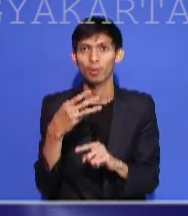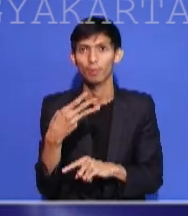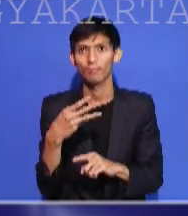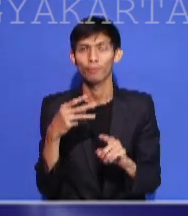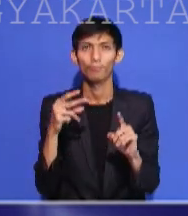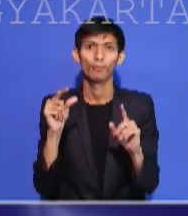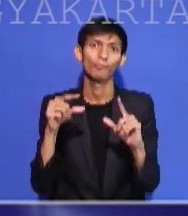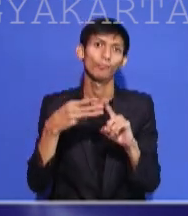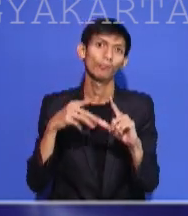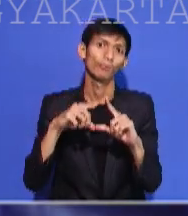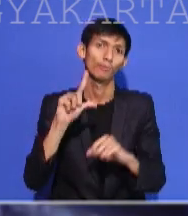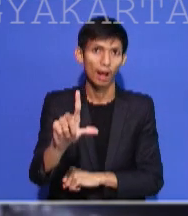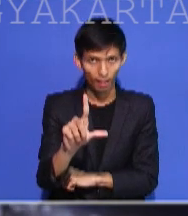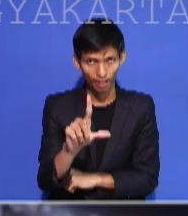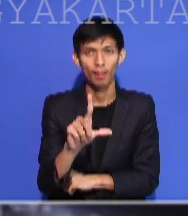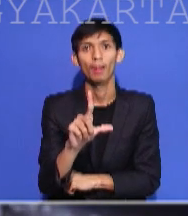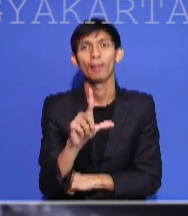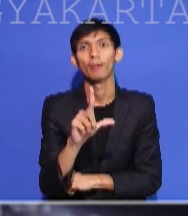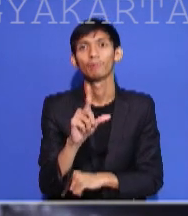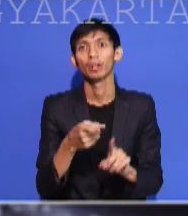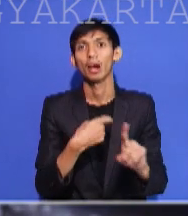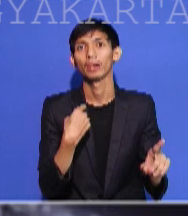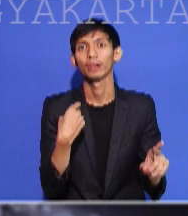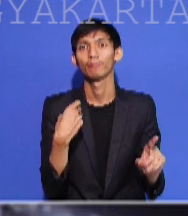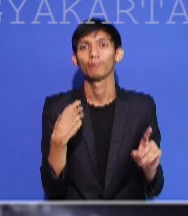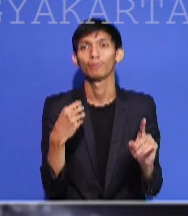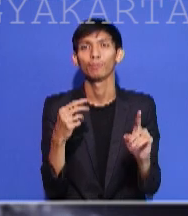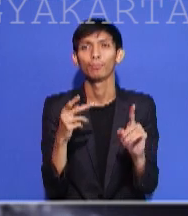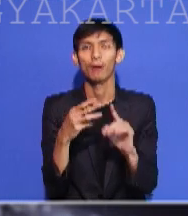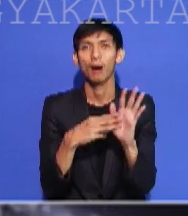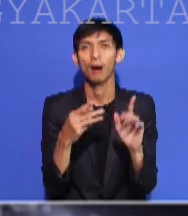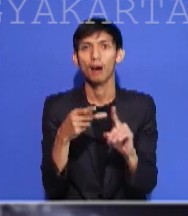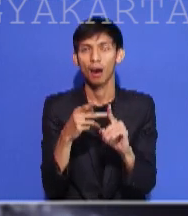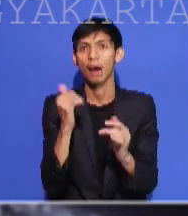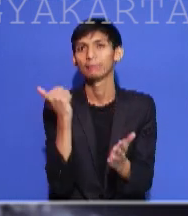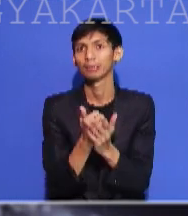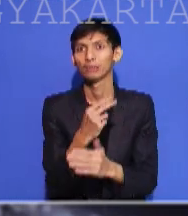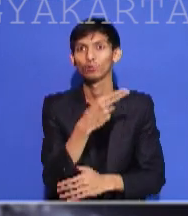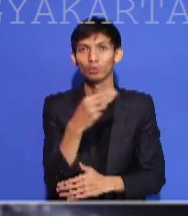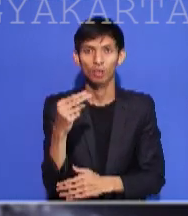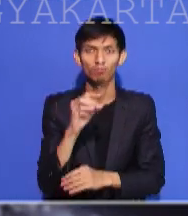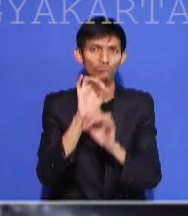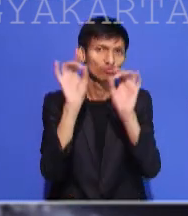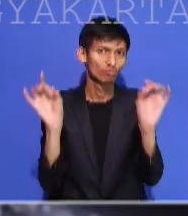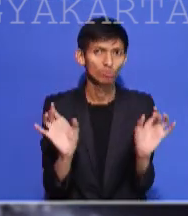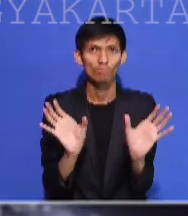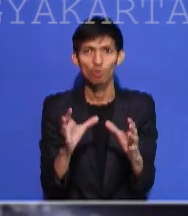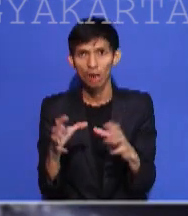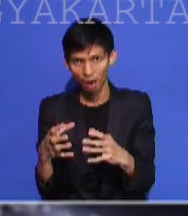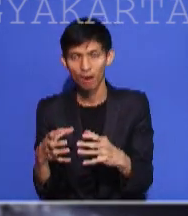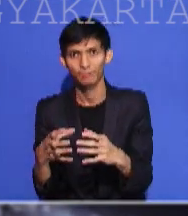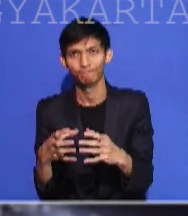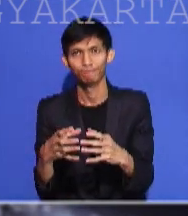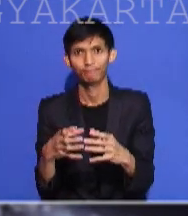empon-empon maupun rempah lokal asli Indonesia terdiri dari berbagai macam jenis produk mulai dari